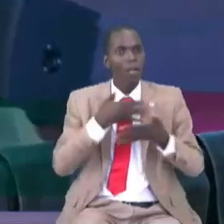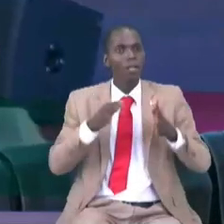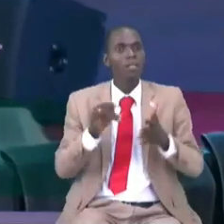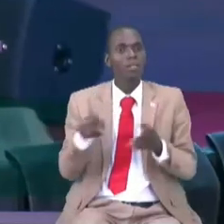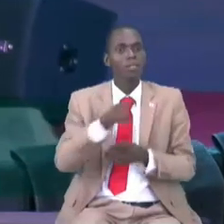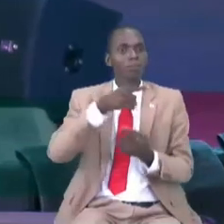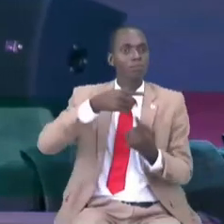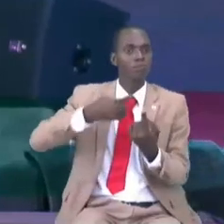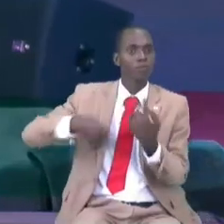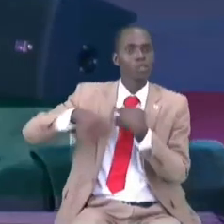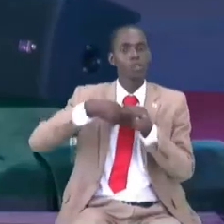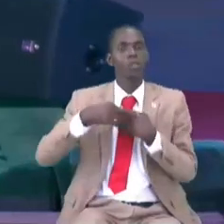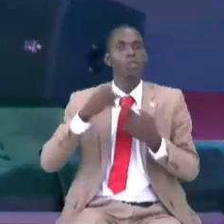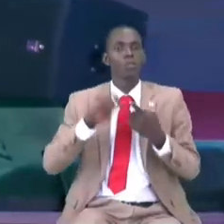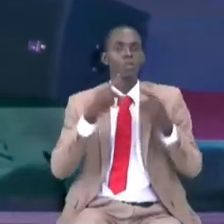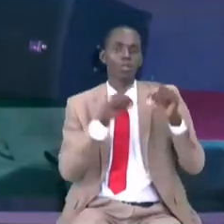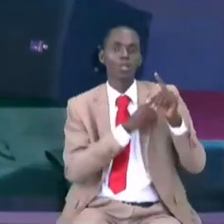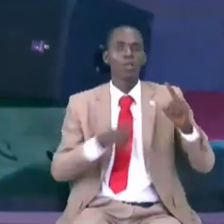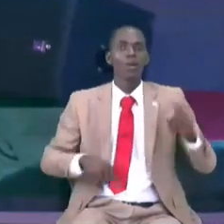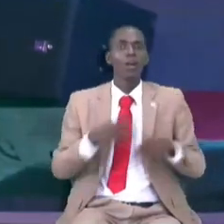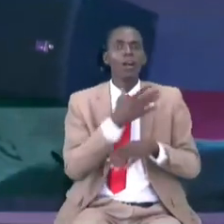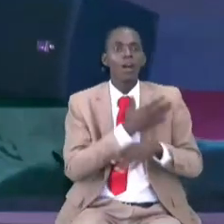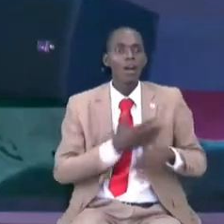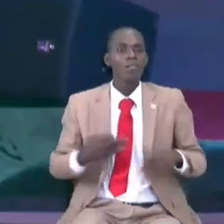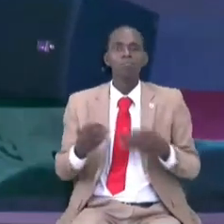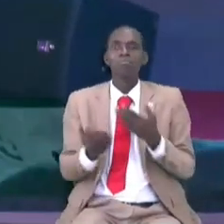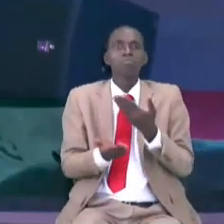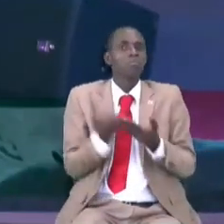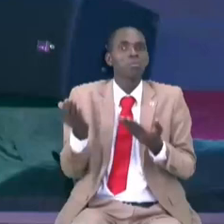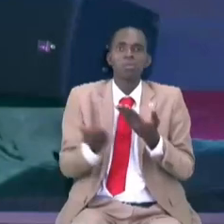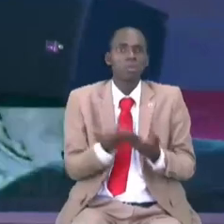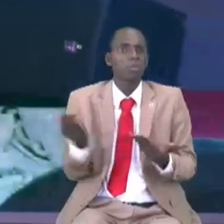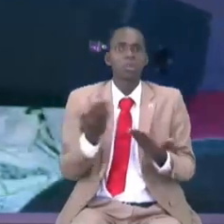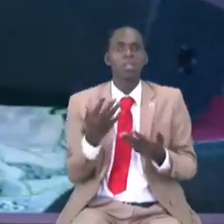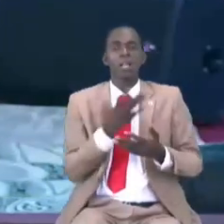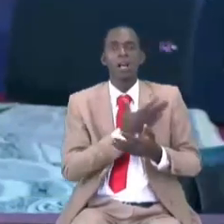qui aura aussi simple que ça, aussi profitable que cela.